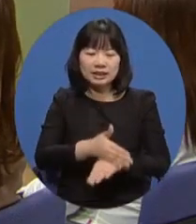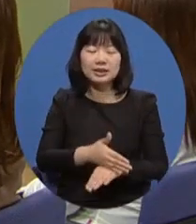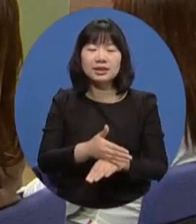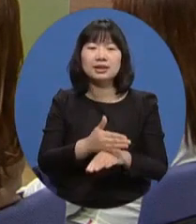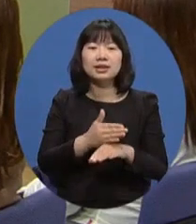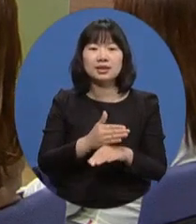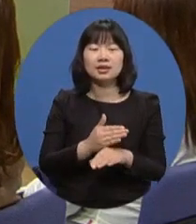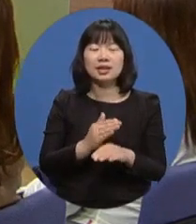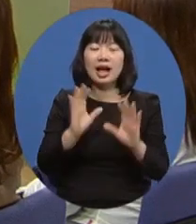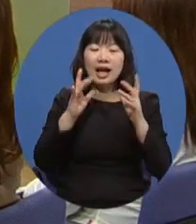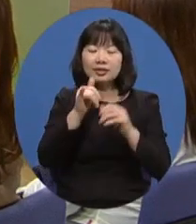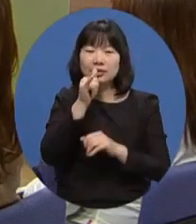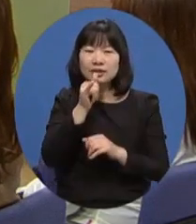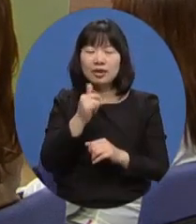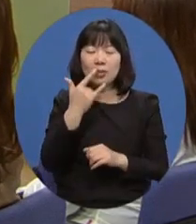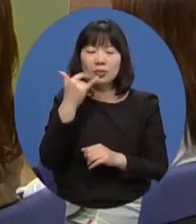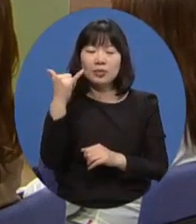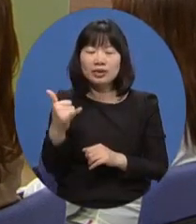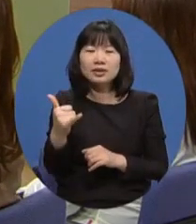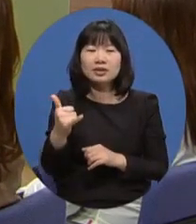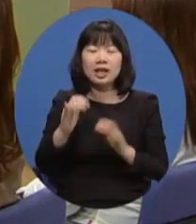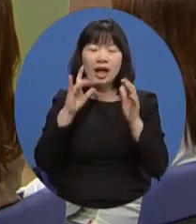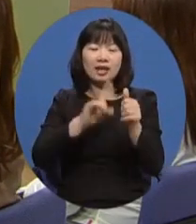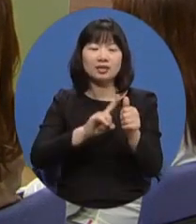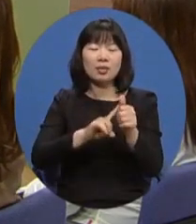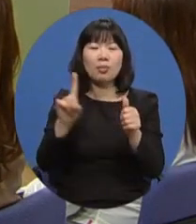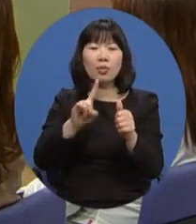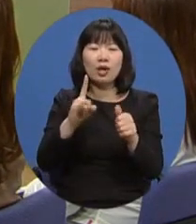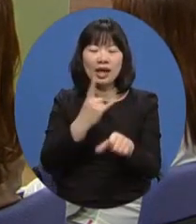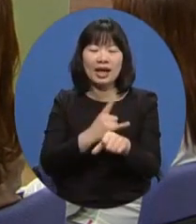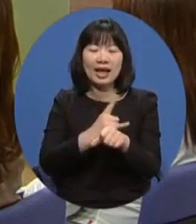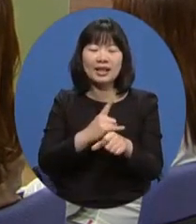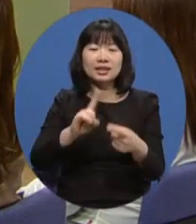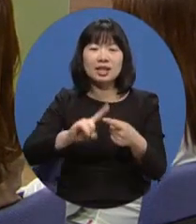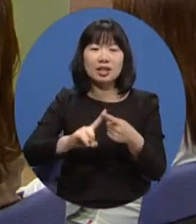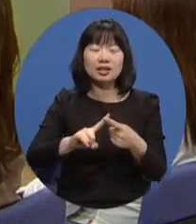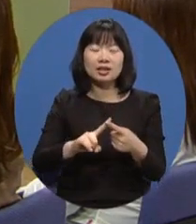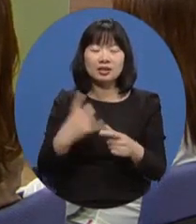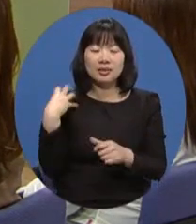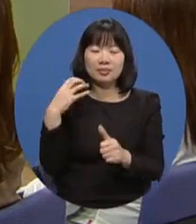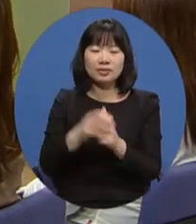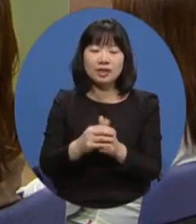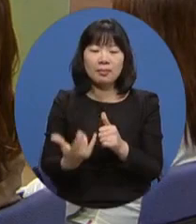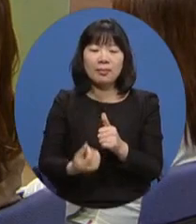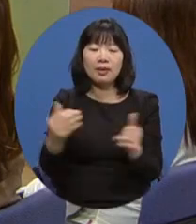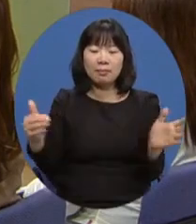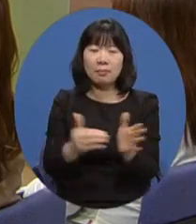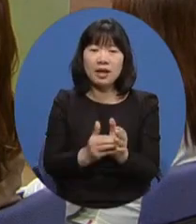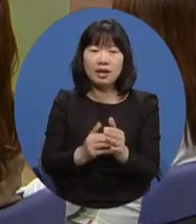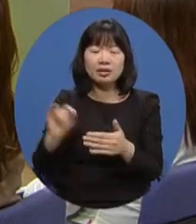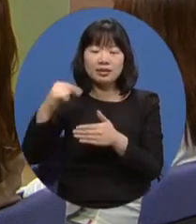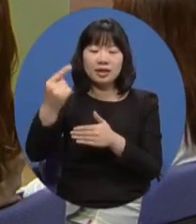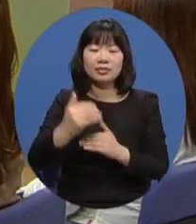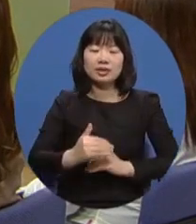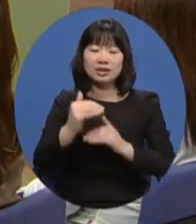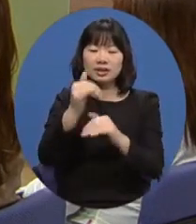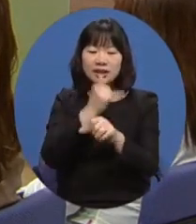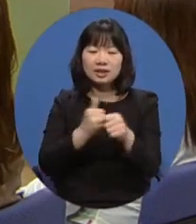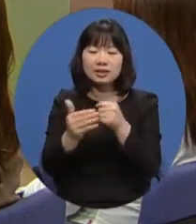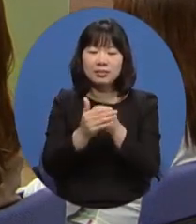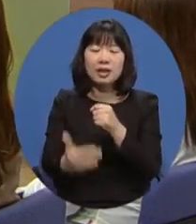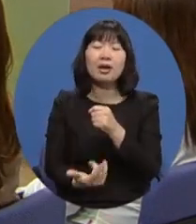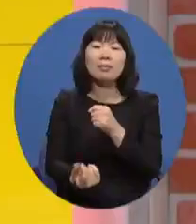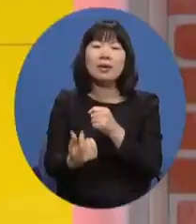있어요. 그렇지만 부모들이 애를 뭔가 해야 되는 것들을 내 임무를 빨리 맞춰야 그 다음으로 진행이 되니까